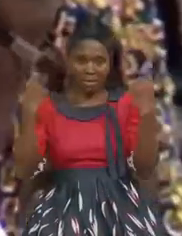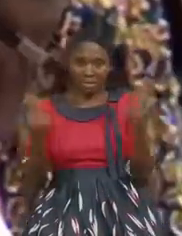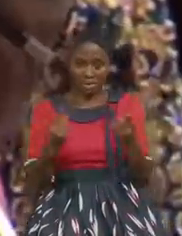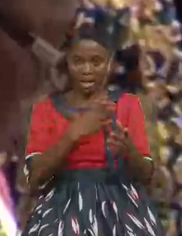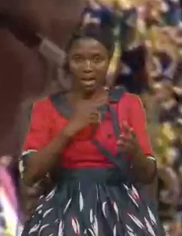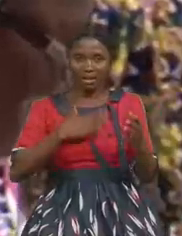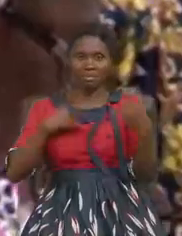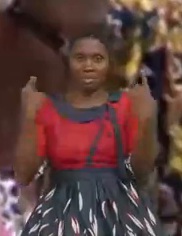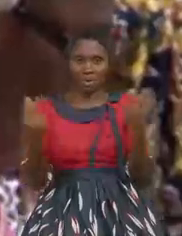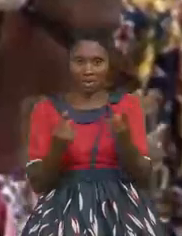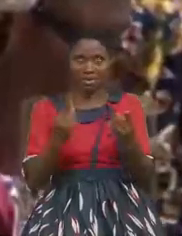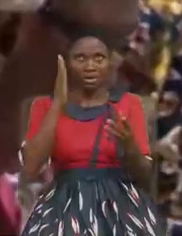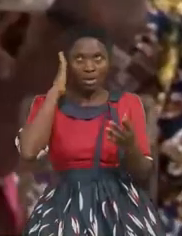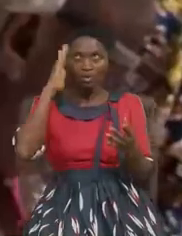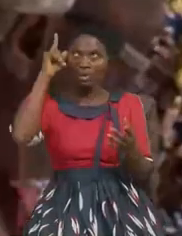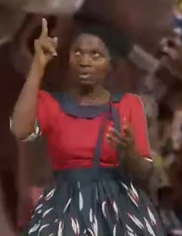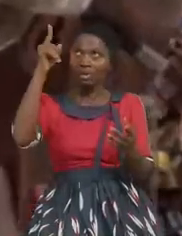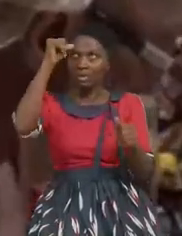iniquités. Répète-le.